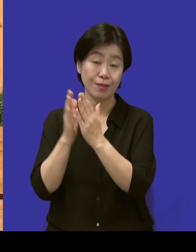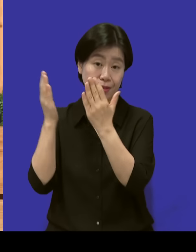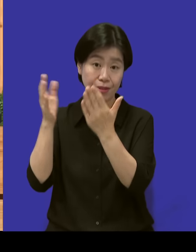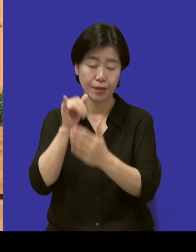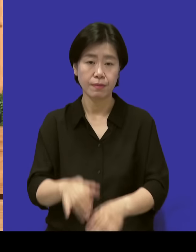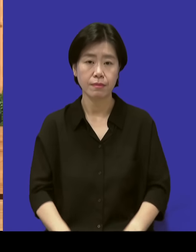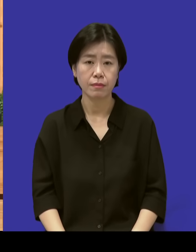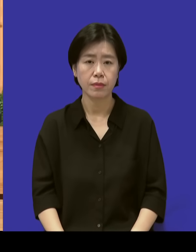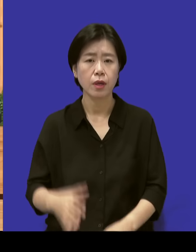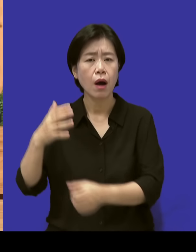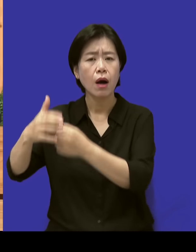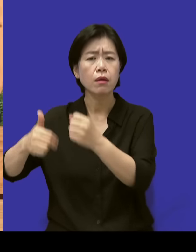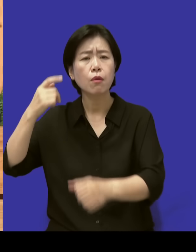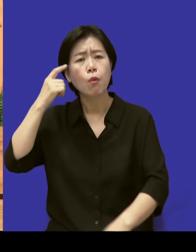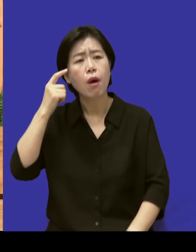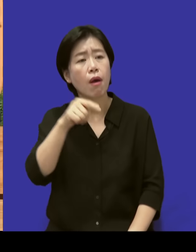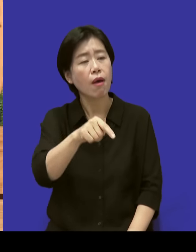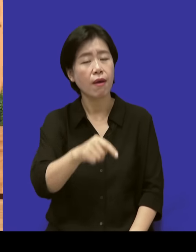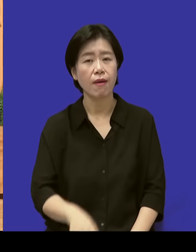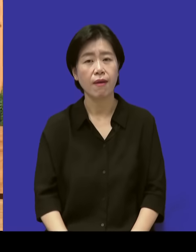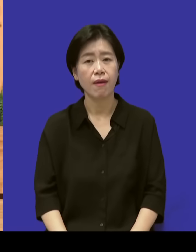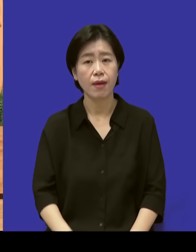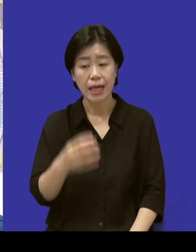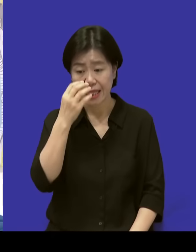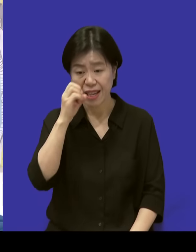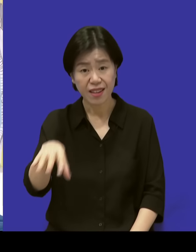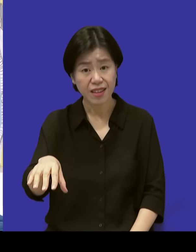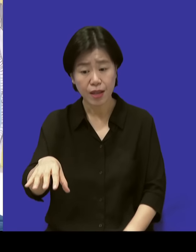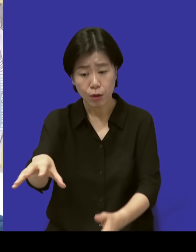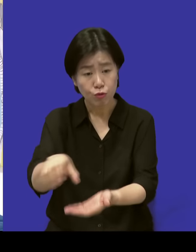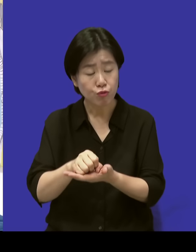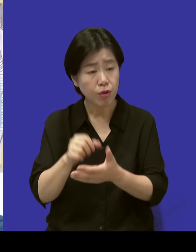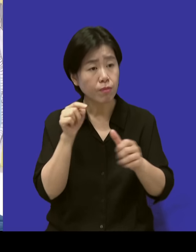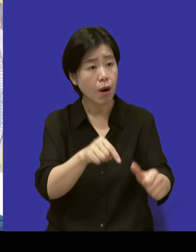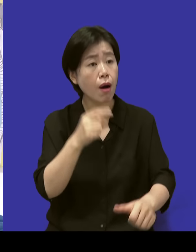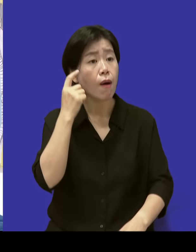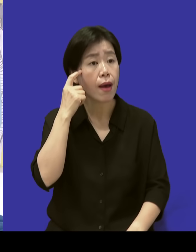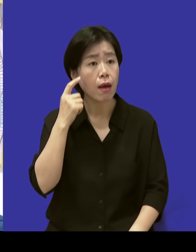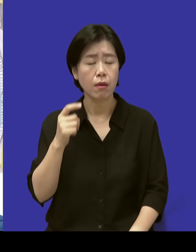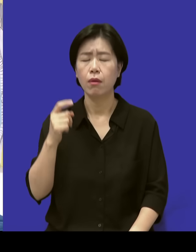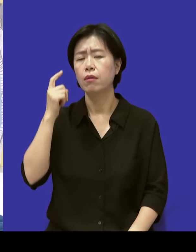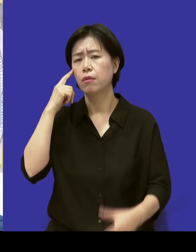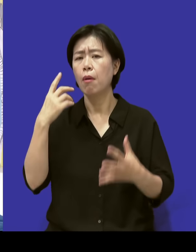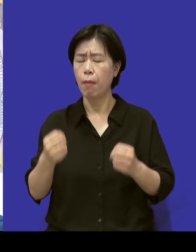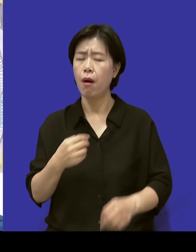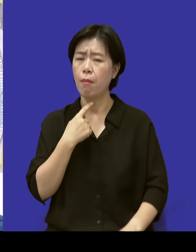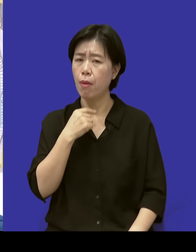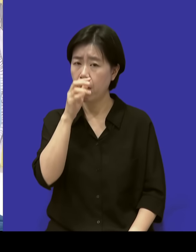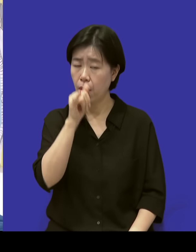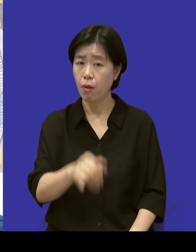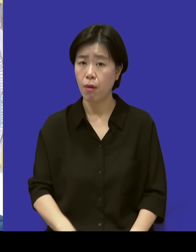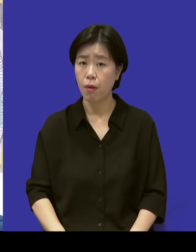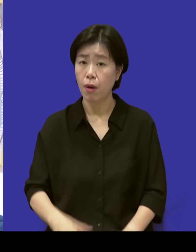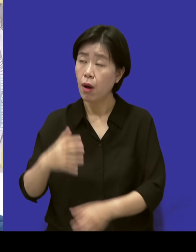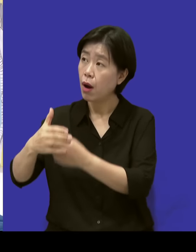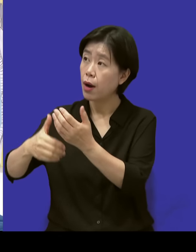나에게 쓰레기를 주라고 이렇게 음성을 주셨을까 이런 생각 해보셨어요? 그 생각 되게 많이 했어요. 예. 그래서 아,